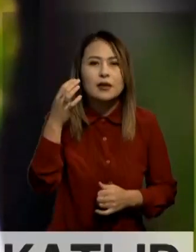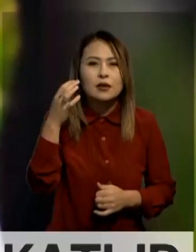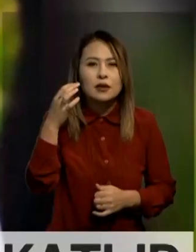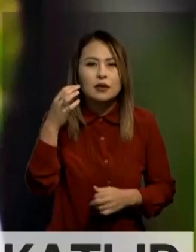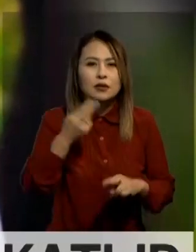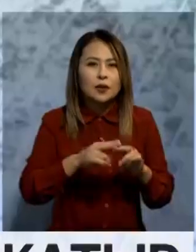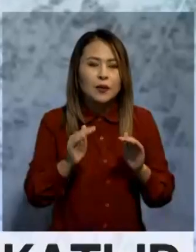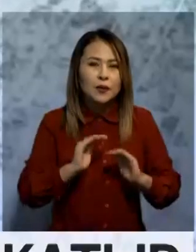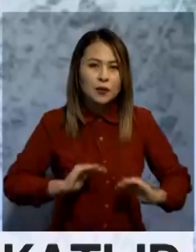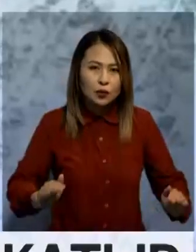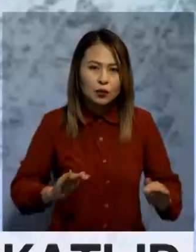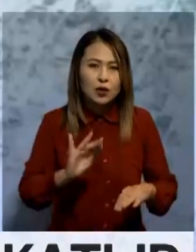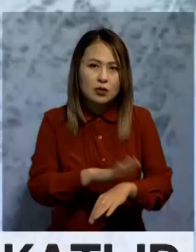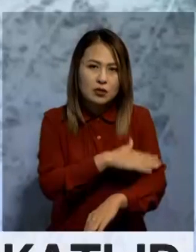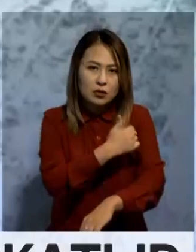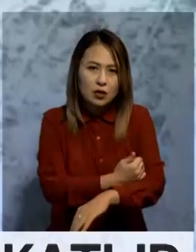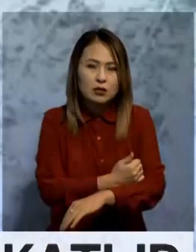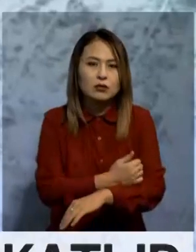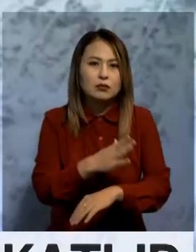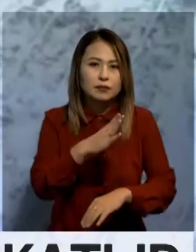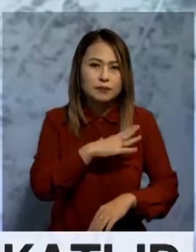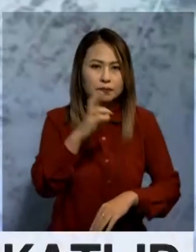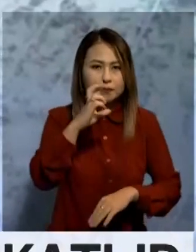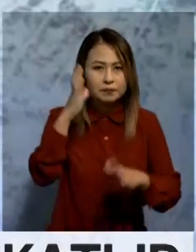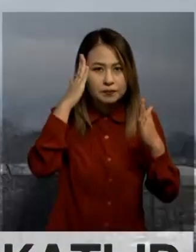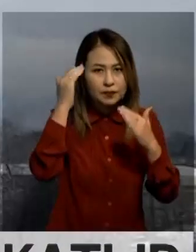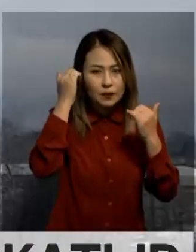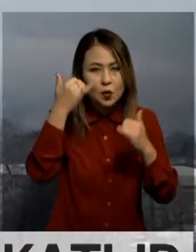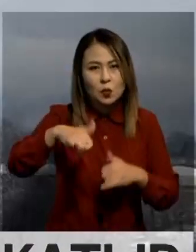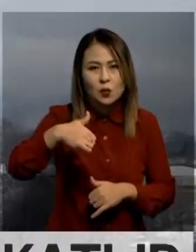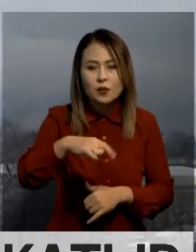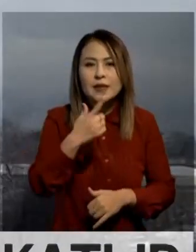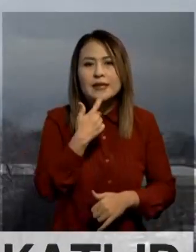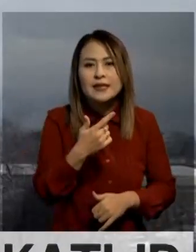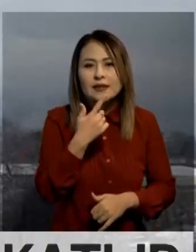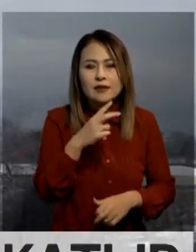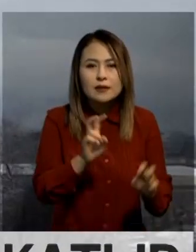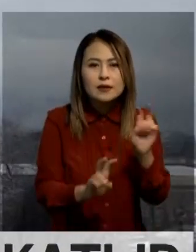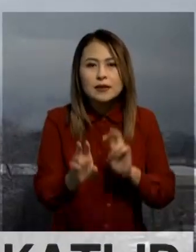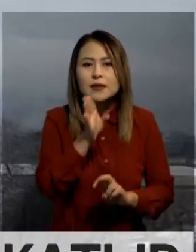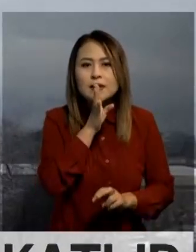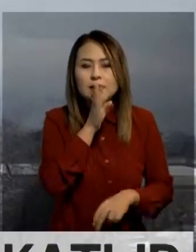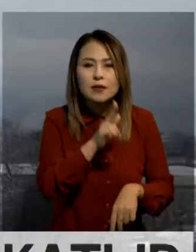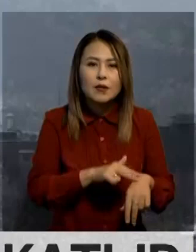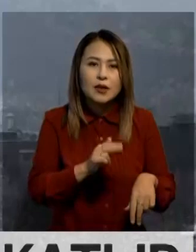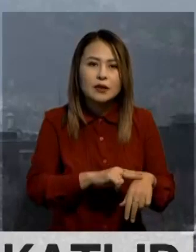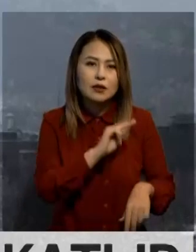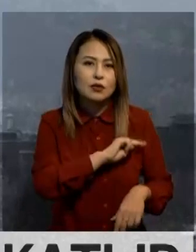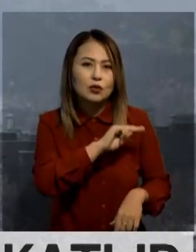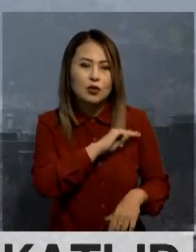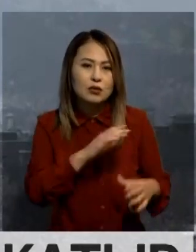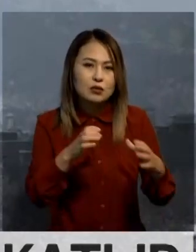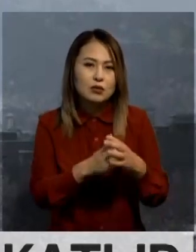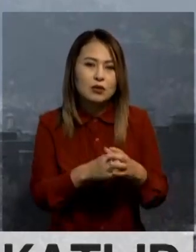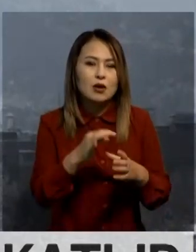күртеше, юбка мен қара етік және ақ қалпақ киген. Сөмкесінің түсі қызыл. Жоғалған қызды іздестіру жұмыстарына полиция қызметкерлері, Ұлттық